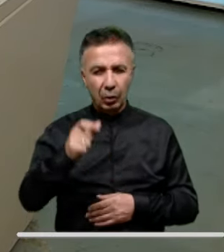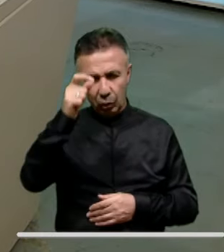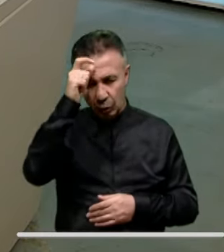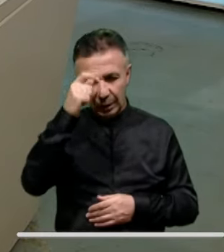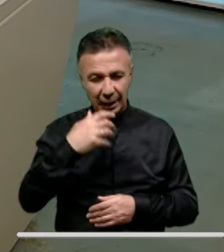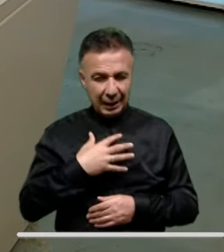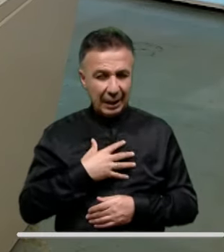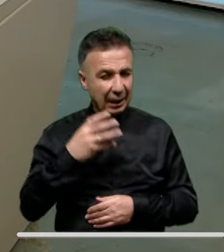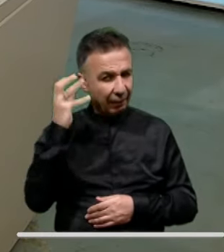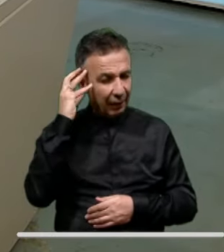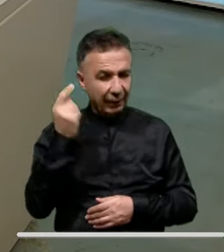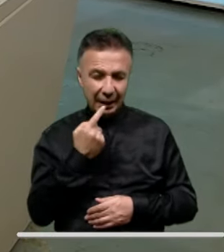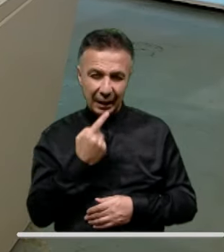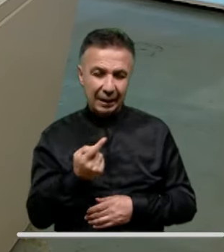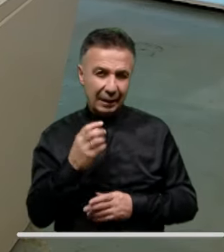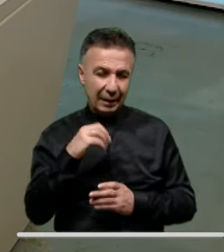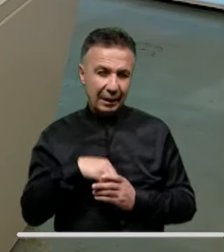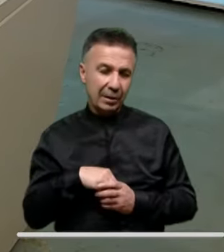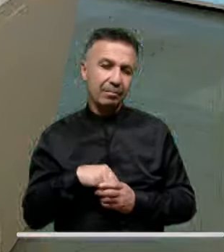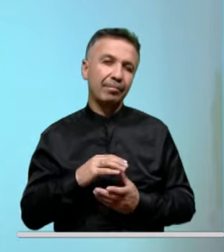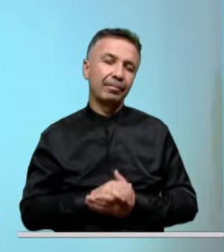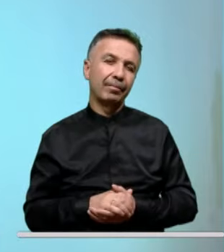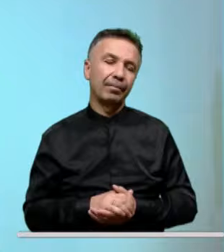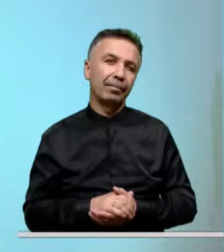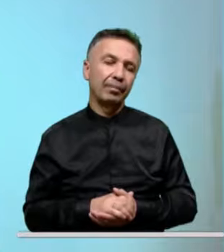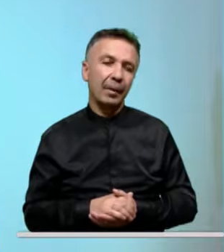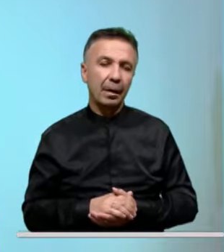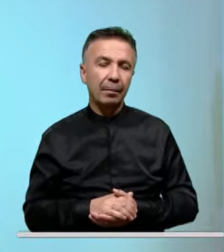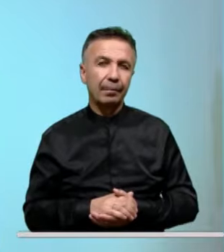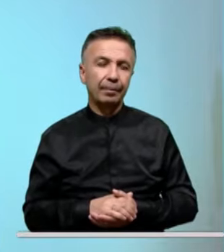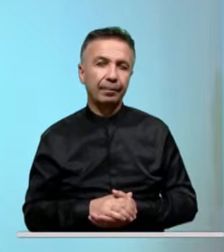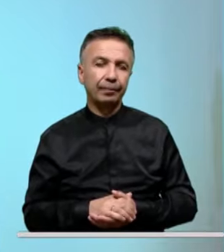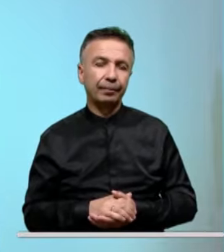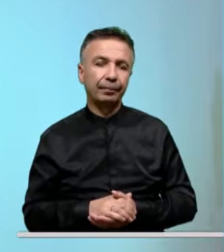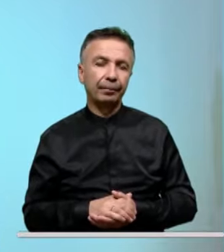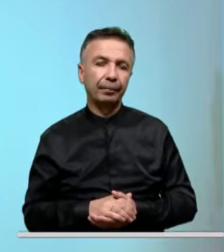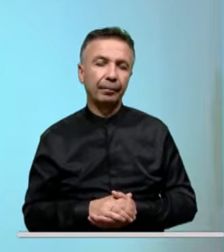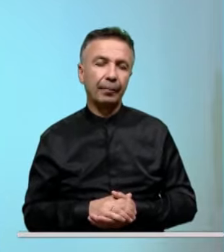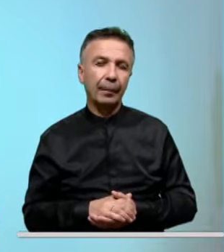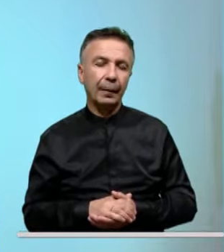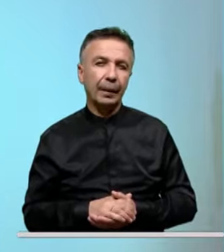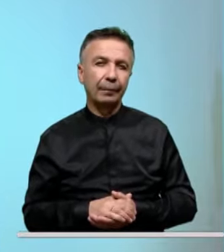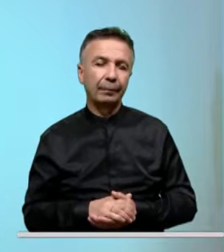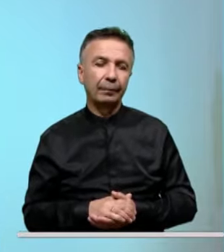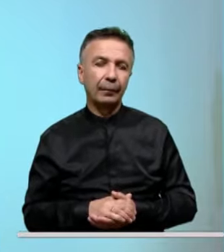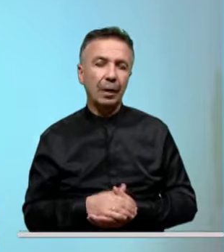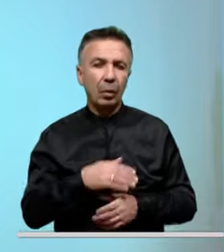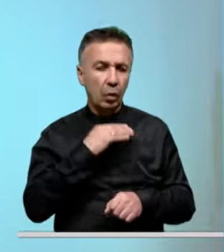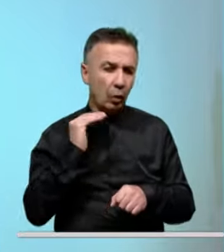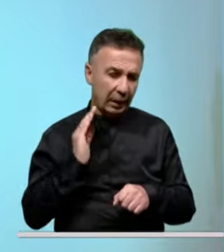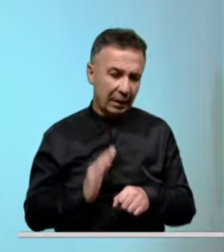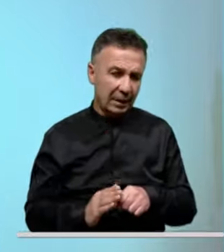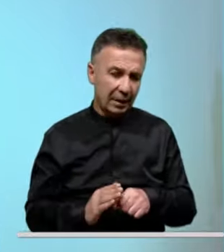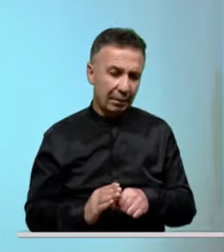için biz kurumsal anlamda buna hassasiyet gösterdiklerinden vakıf kanalıyla bu kurban orada